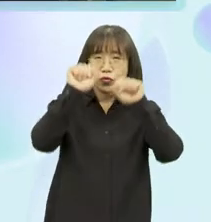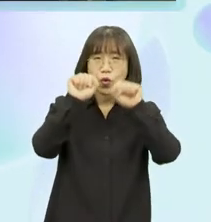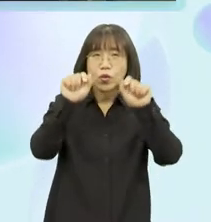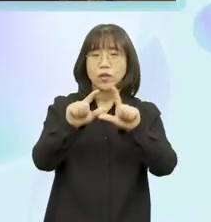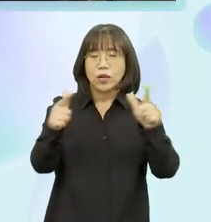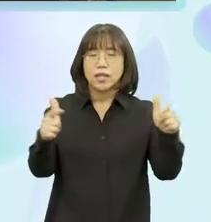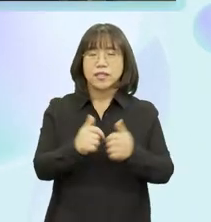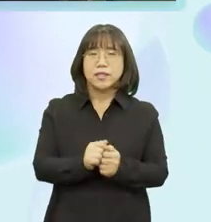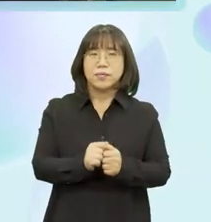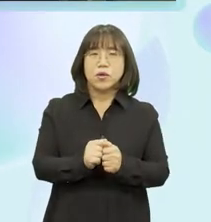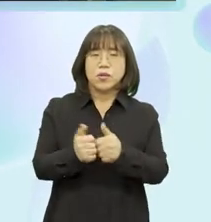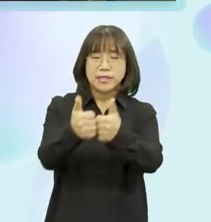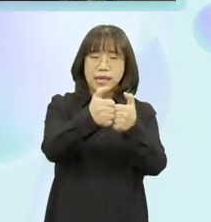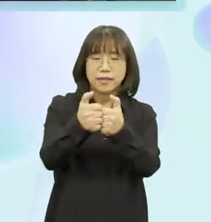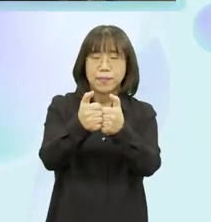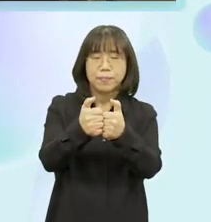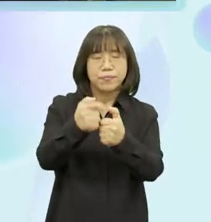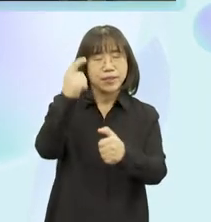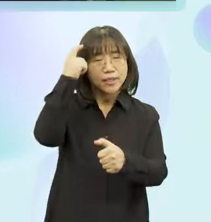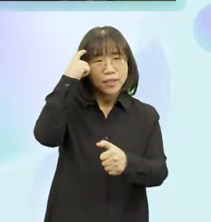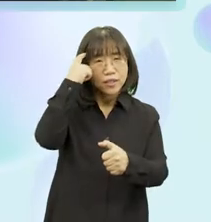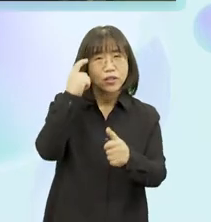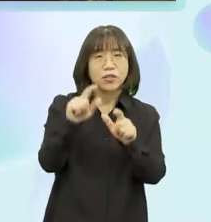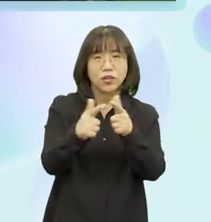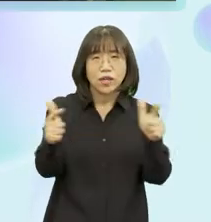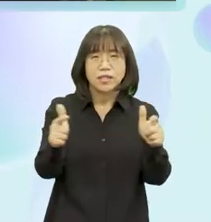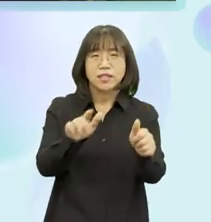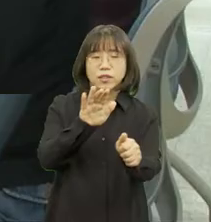상담 등 다양한 활동을 제공합니다